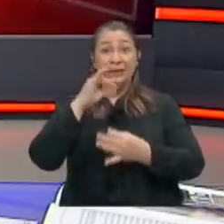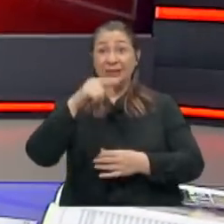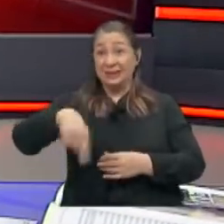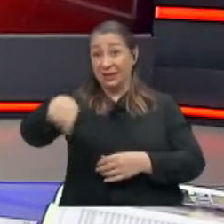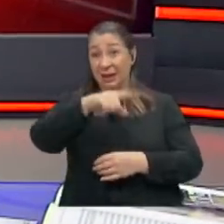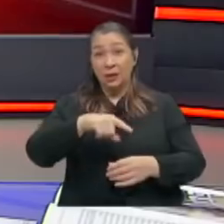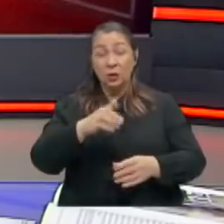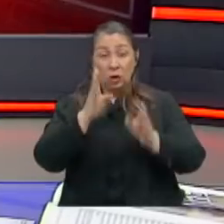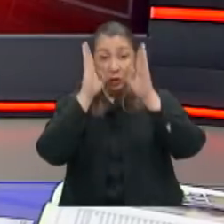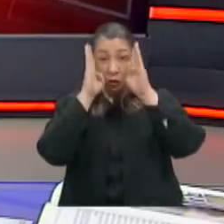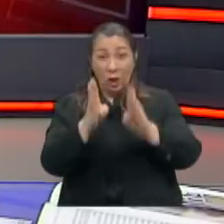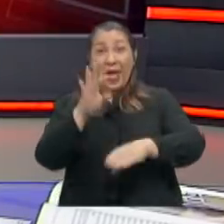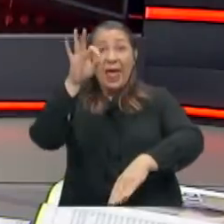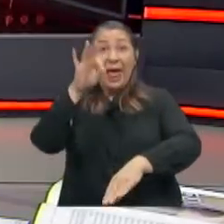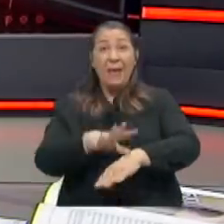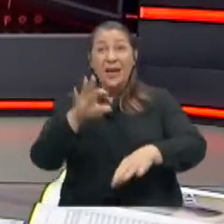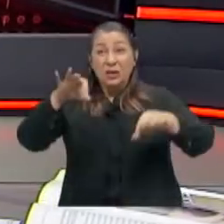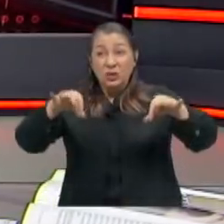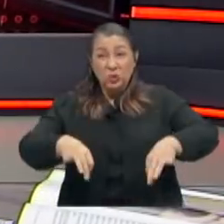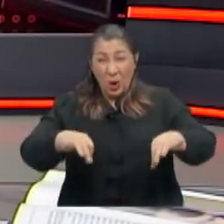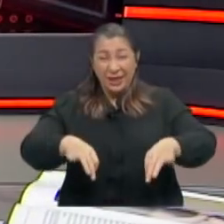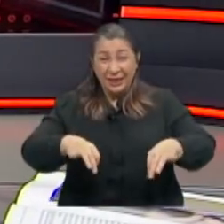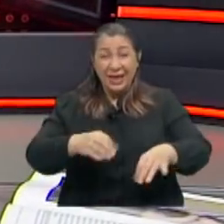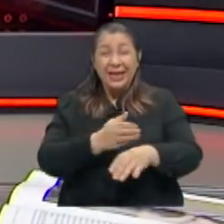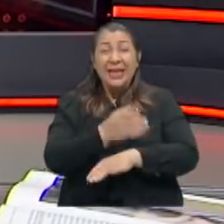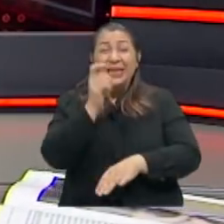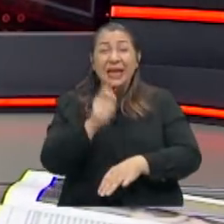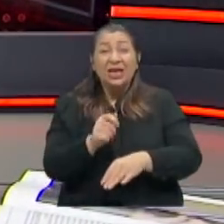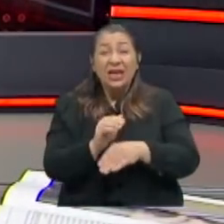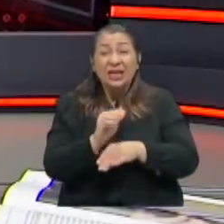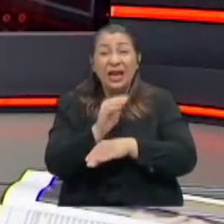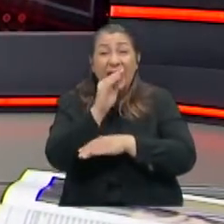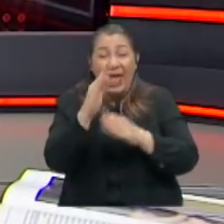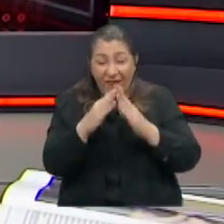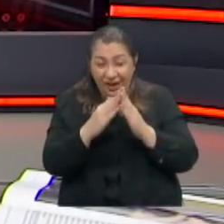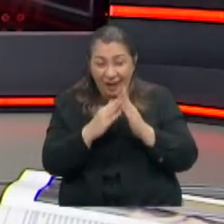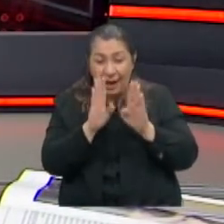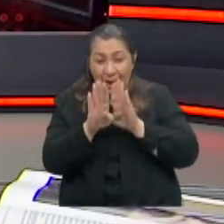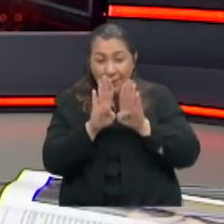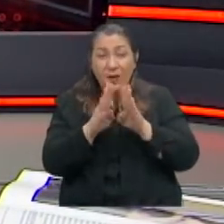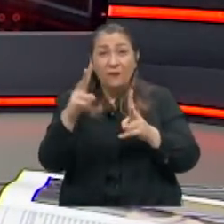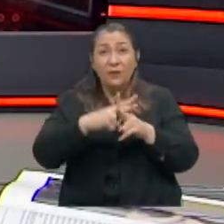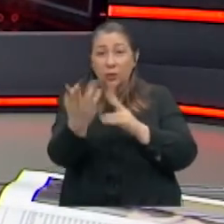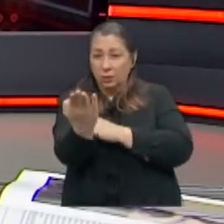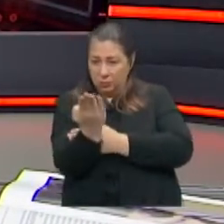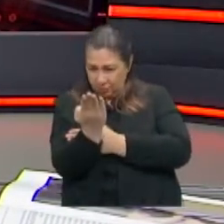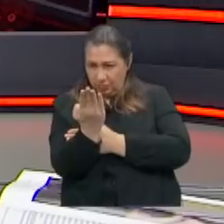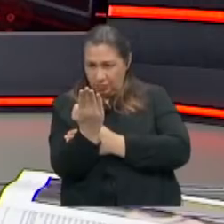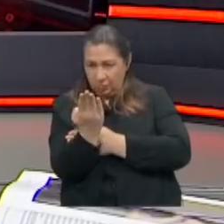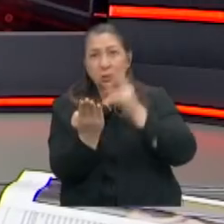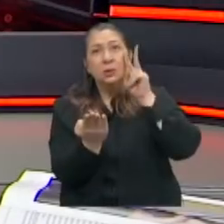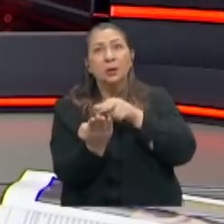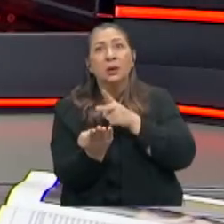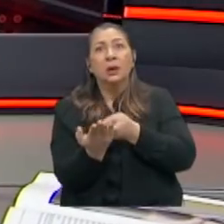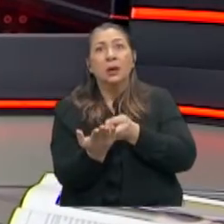doğrudan hemen şu anda gerçekten yaşarken evlerinde ve kapılarına gelen faturayla işte karşı